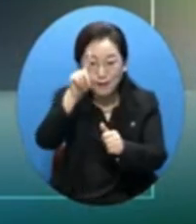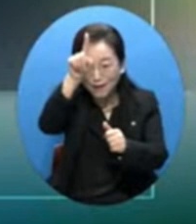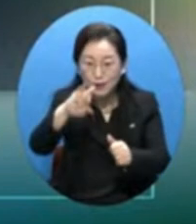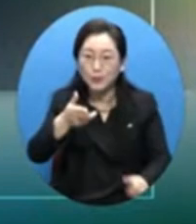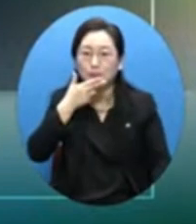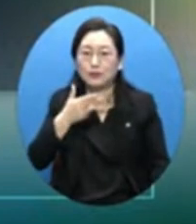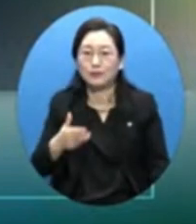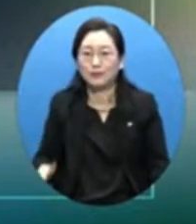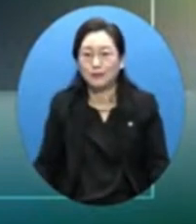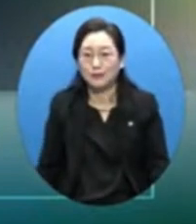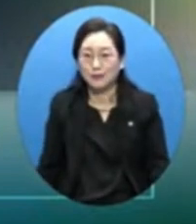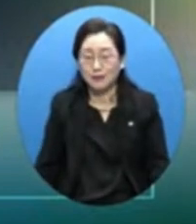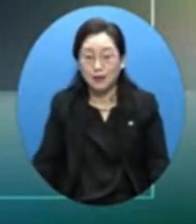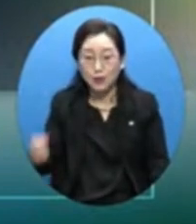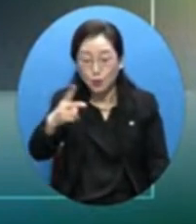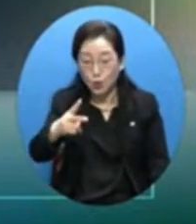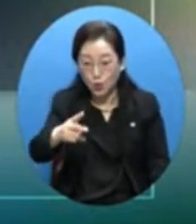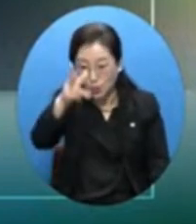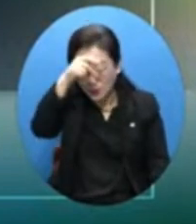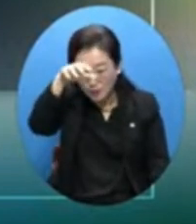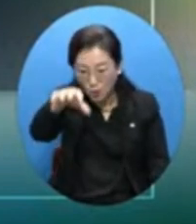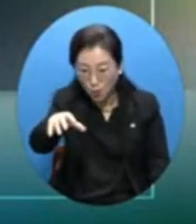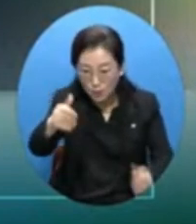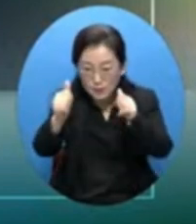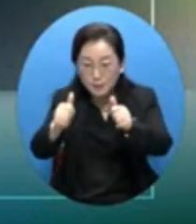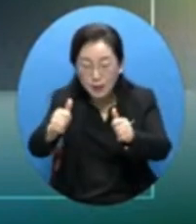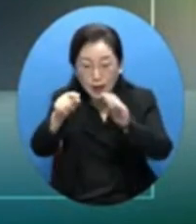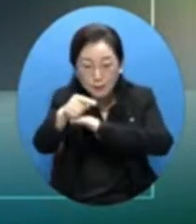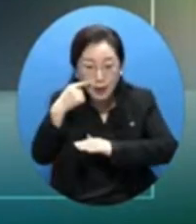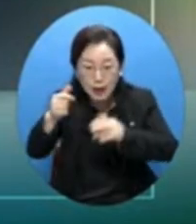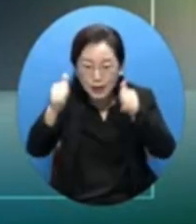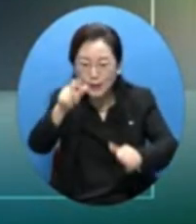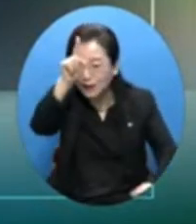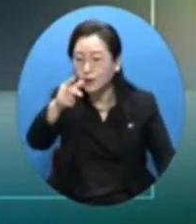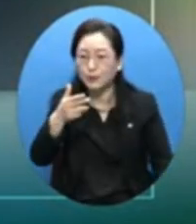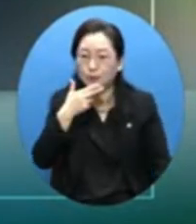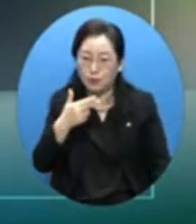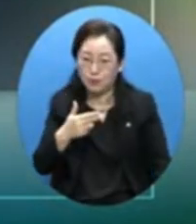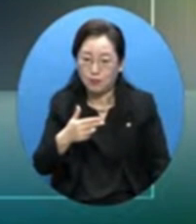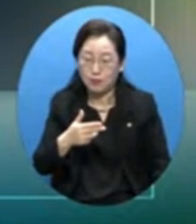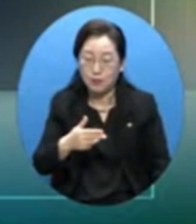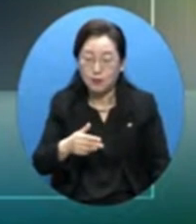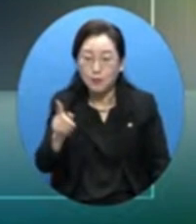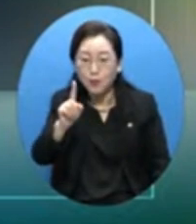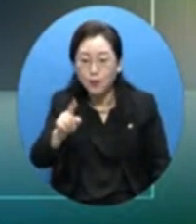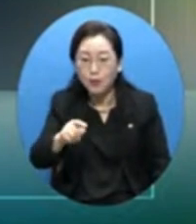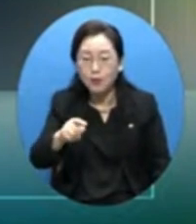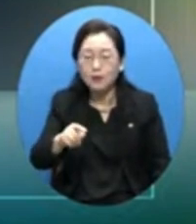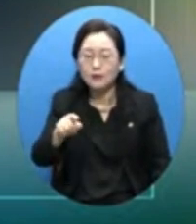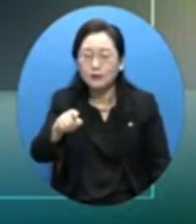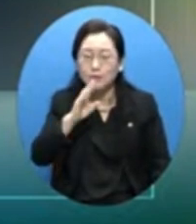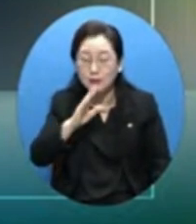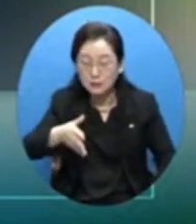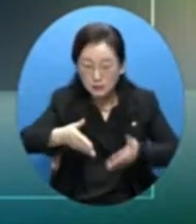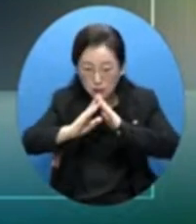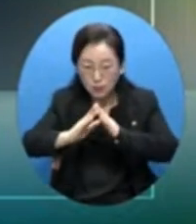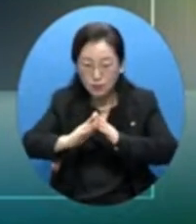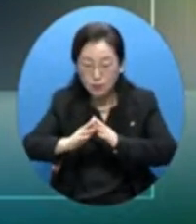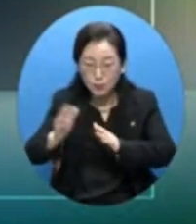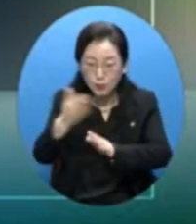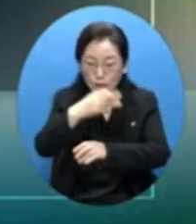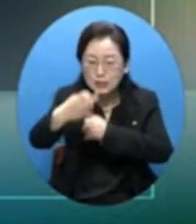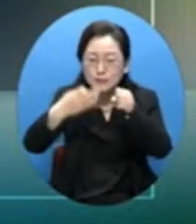명도 없었고 에버칸시 경찰 재판소에 재판이 한 건도 없는 날이 있었는데 이것은 이곳이 세워진 이래로 14년